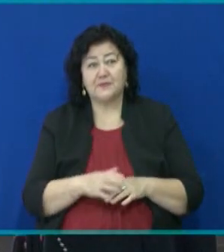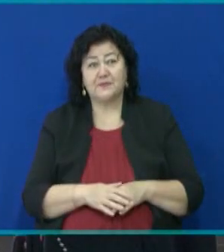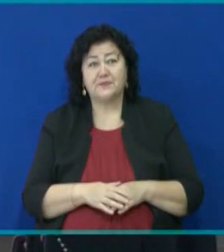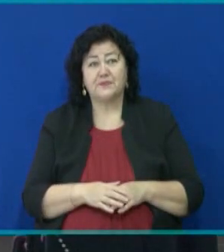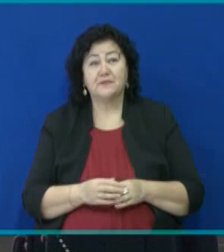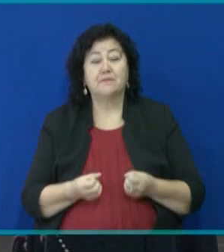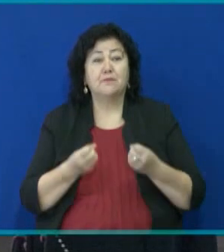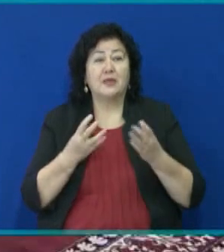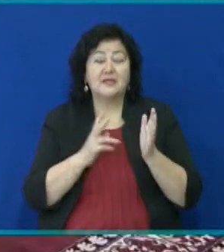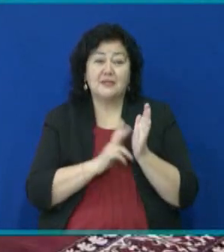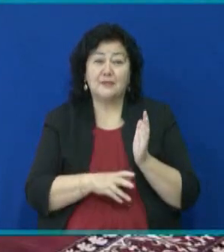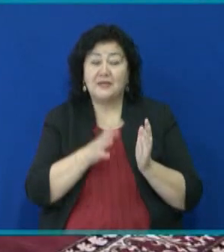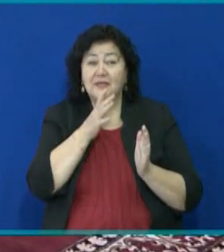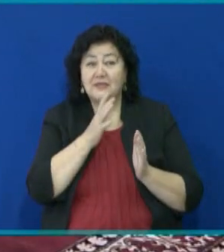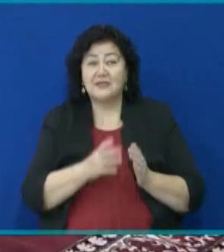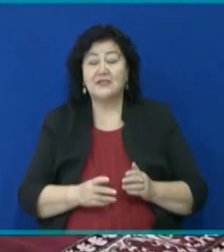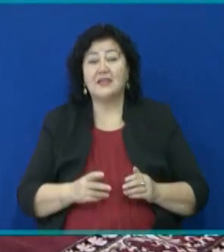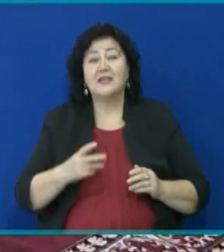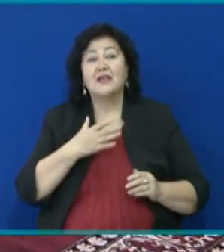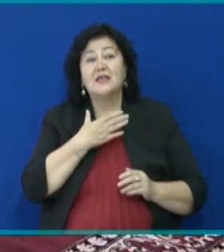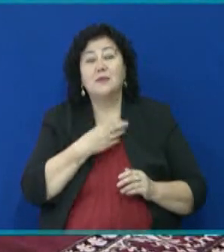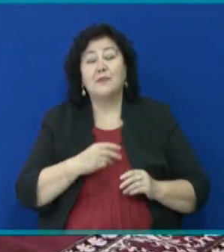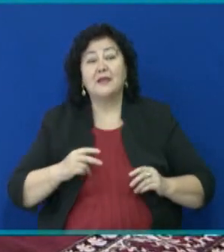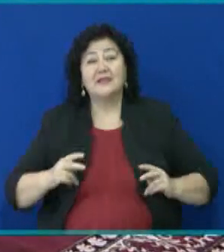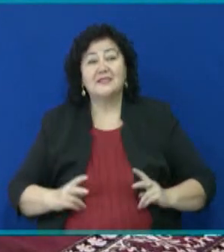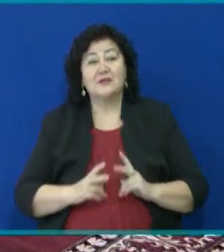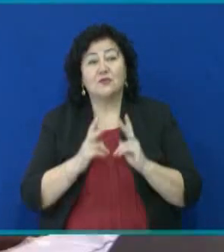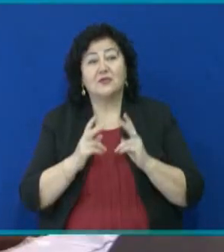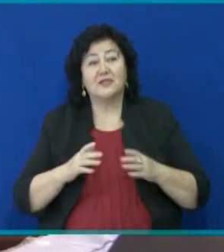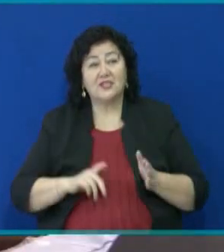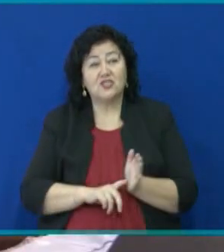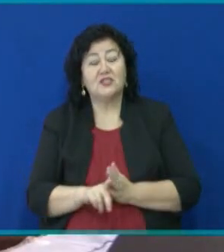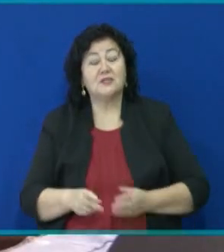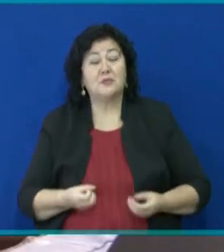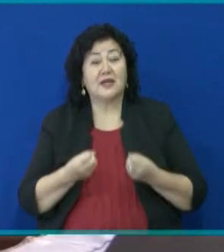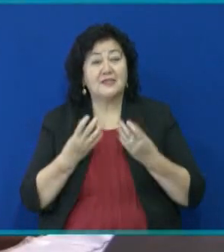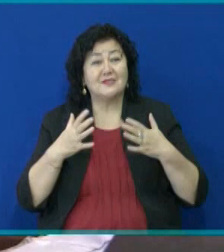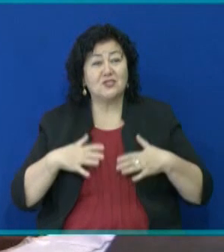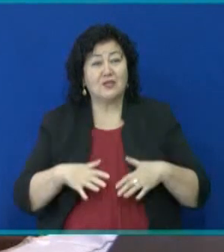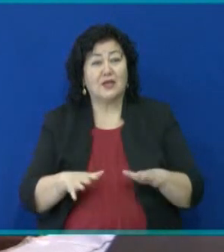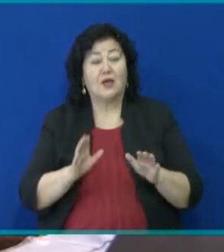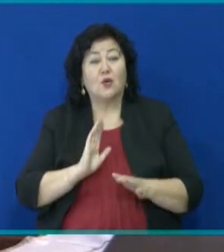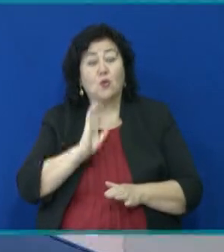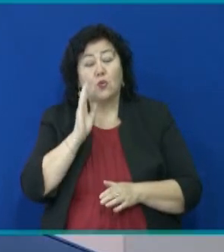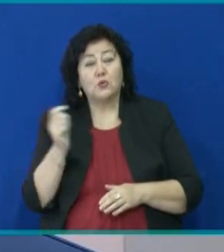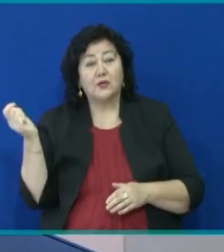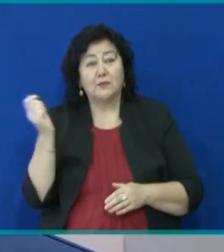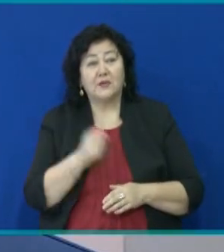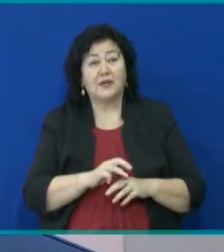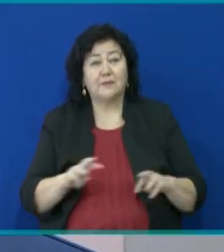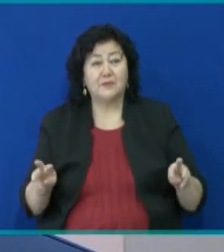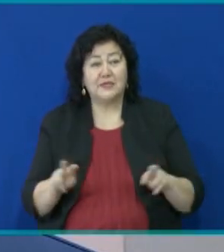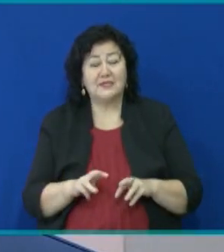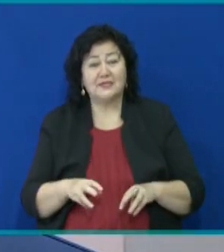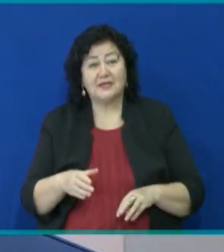В рамках празднования 70-летия Медицинского университета семей сегодня начались торжественные мероприятия. Утром университет посетил министр науки и